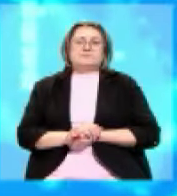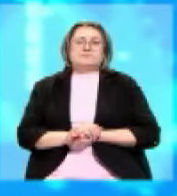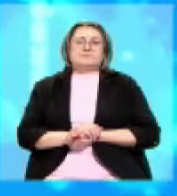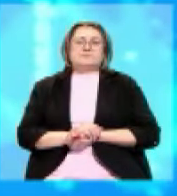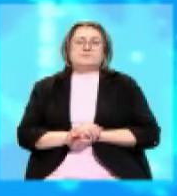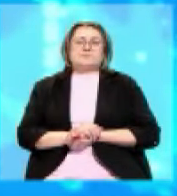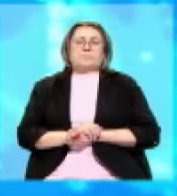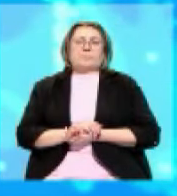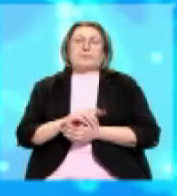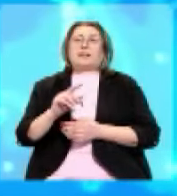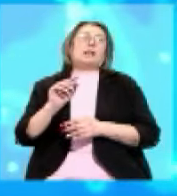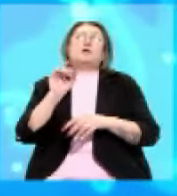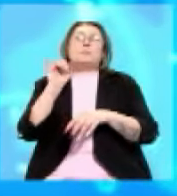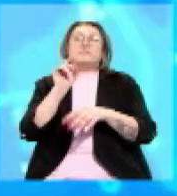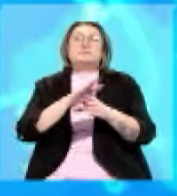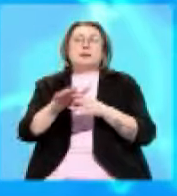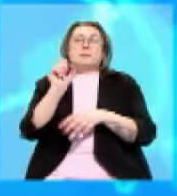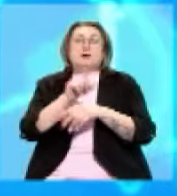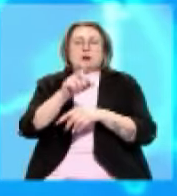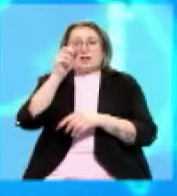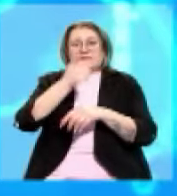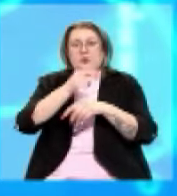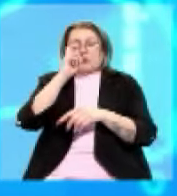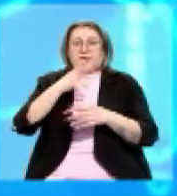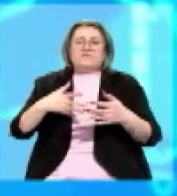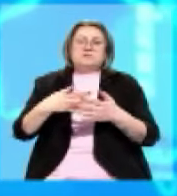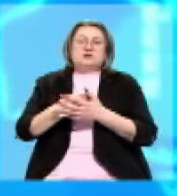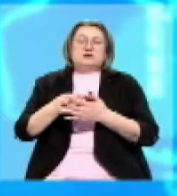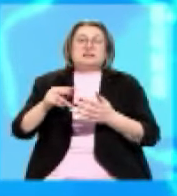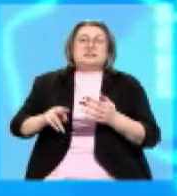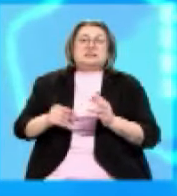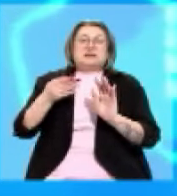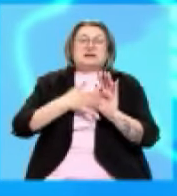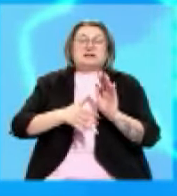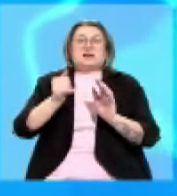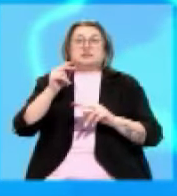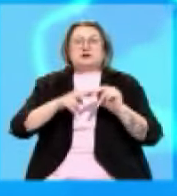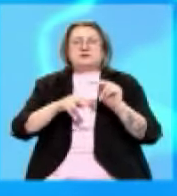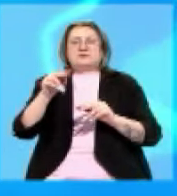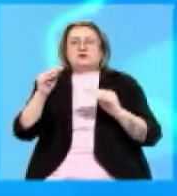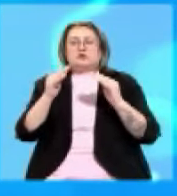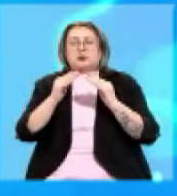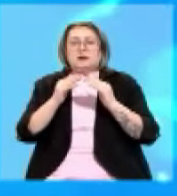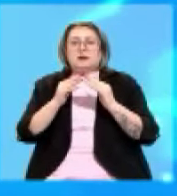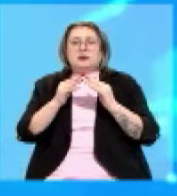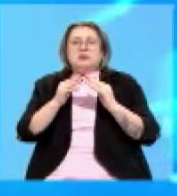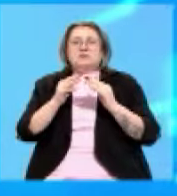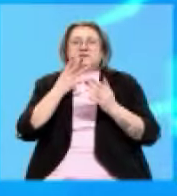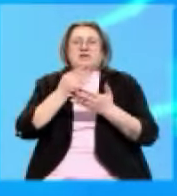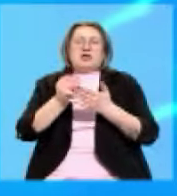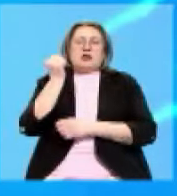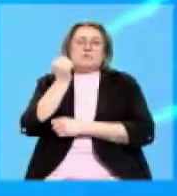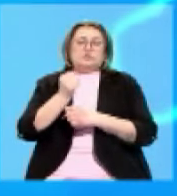Мемлекет басшысының ауылдық жерде өз жұмыскерлеріне баспана салуға, жұмыс берушілерін шығынын өтеу туралы тапсырмасын орындау